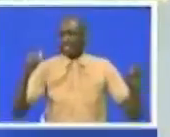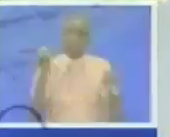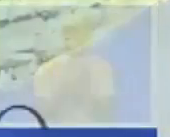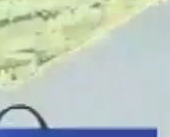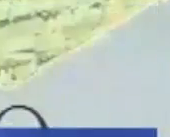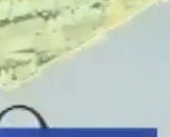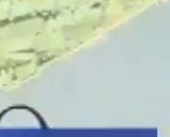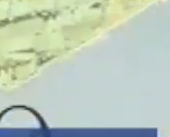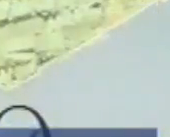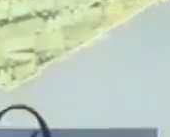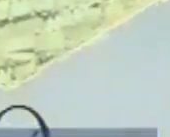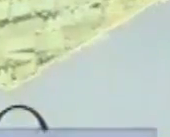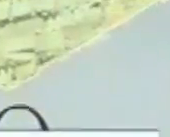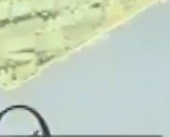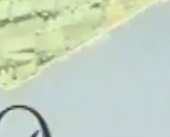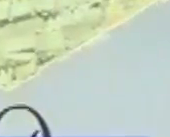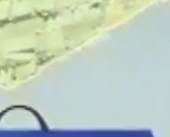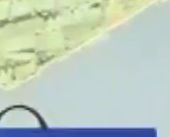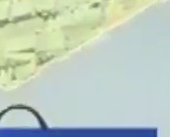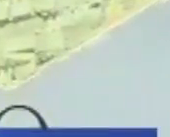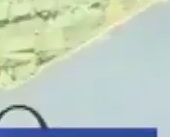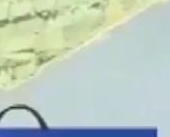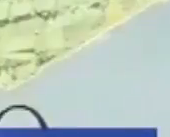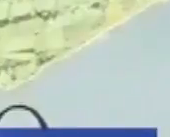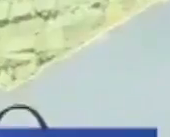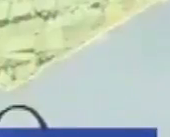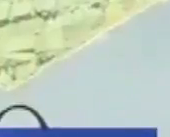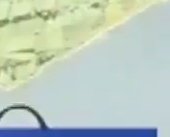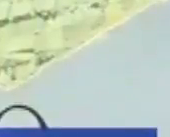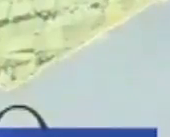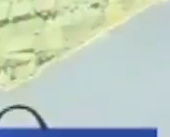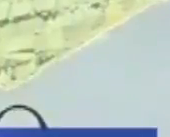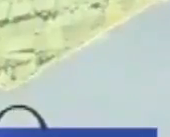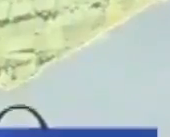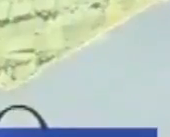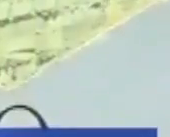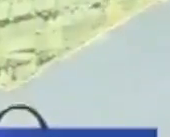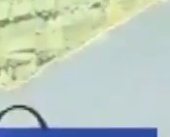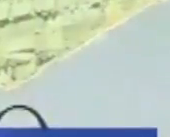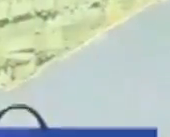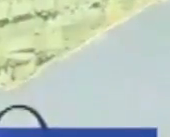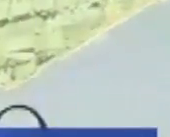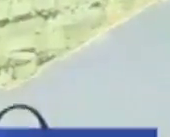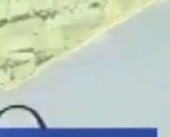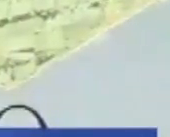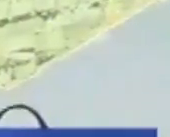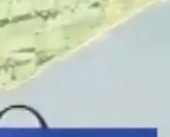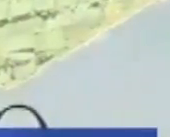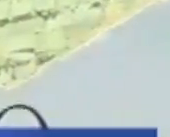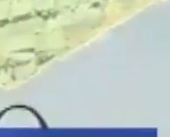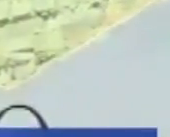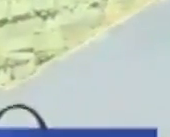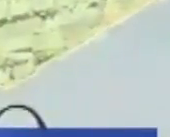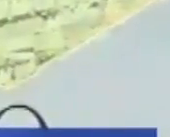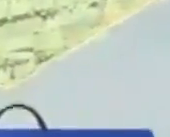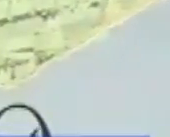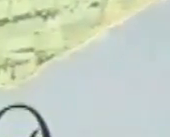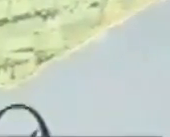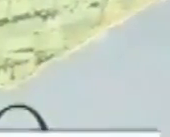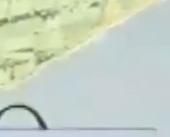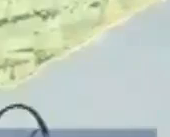pata maendeleo. Na mnajua sisi wakati tulikuwa tunazunguka tulisema ya kwamba tupate tukose